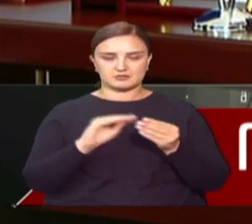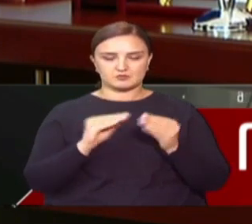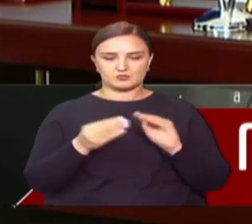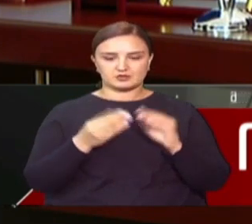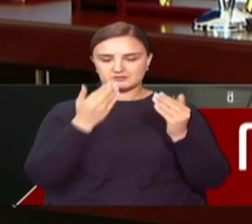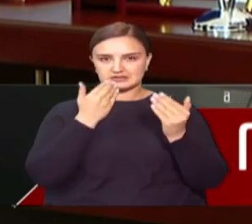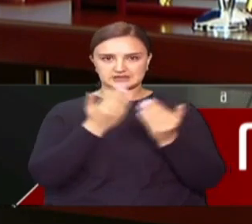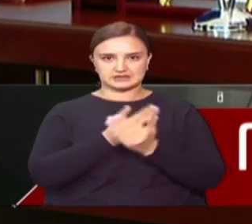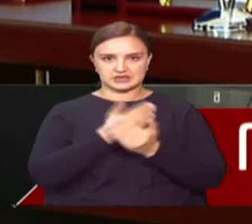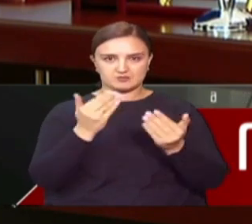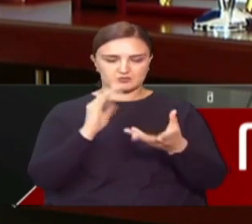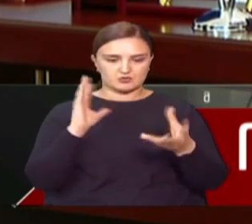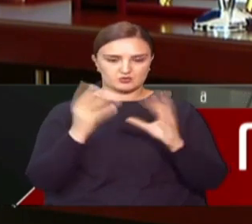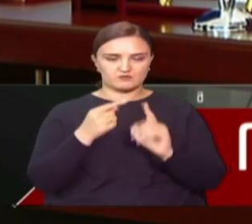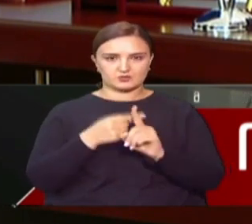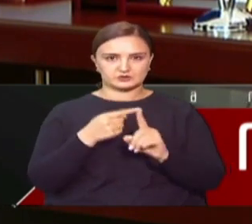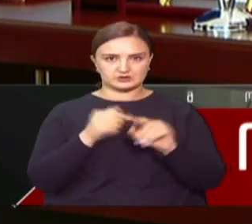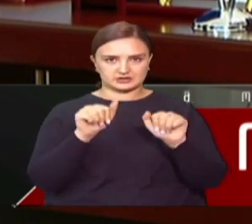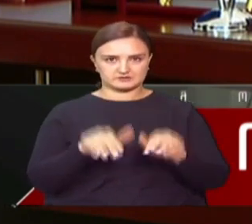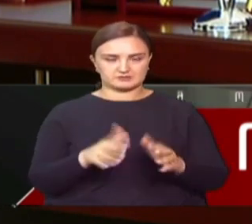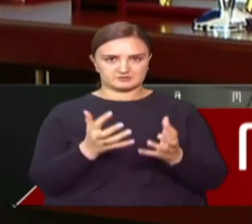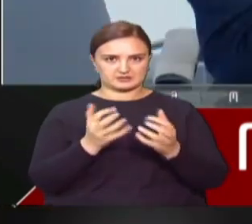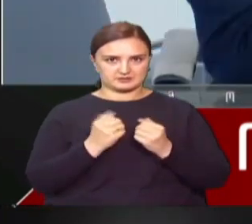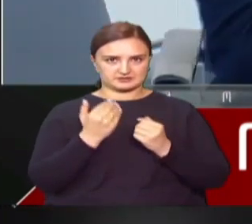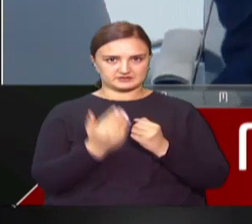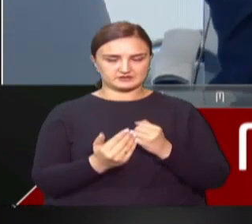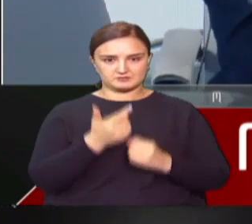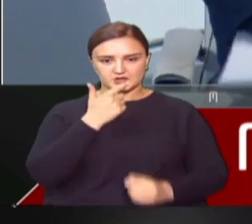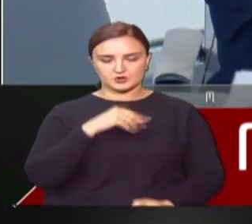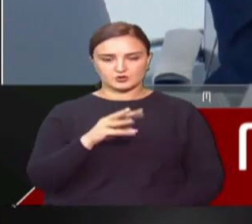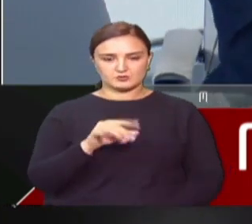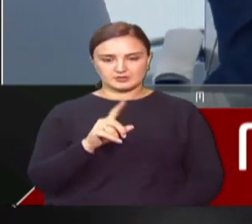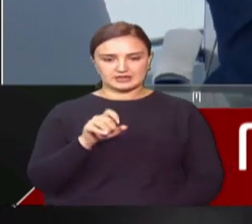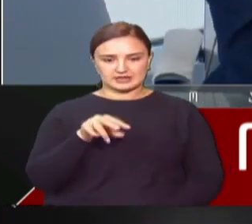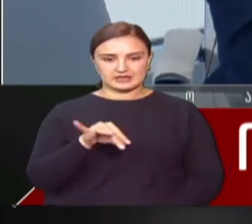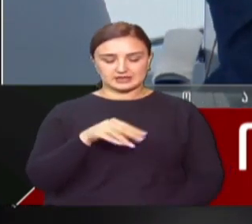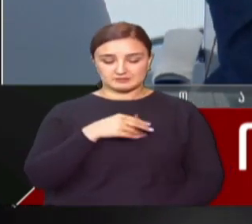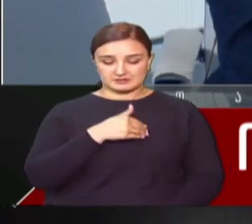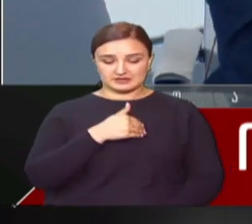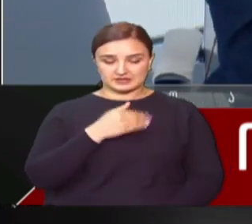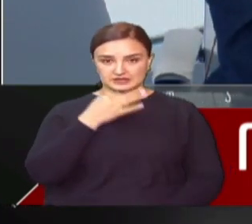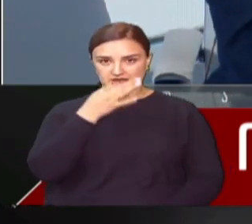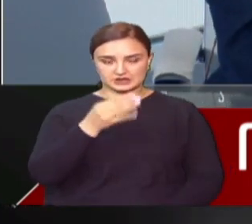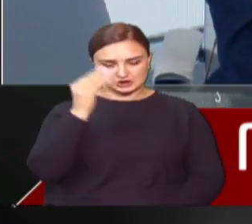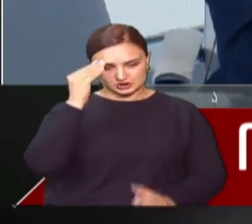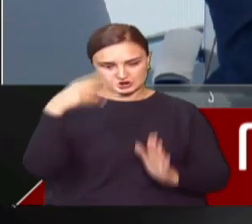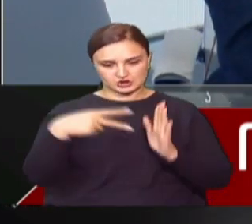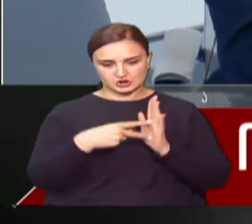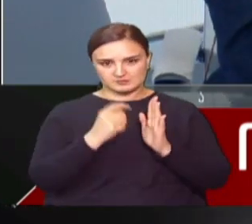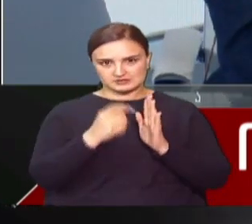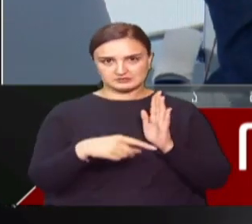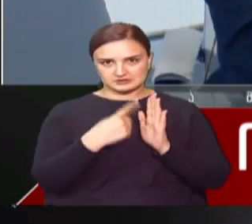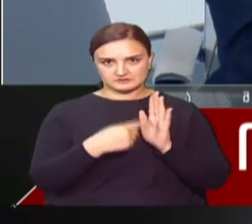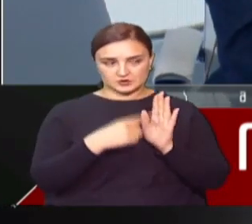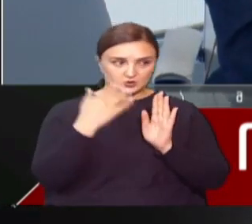საბოლოო ჯამში პოზიტიური გადაწყვეტილებების მიღებისთვის. ბატონო მიხელ, აუცილებლად მინდა გკითხოთ შეფასება იმ საკითხზე, რომლის გამოც მართველი